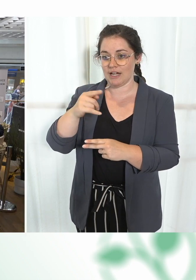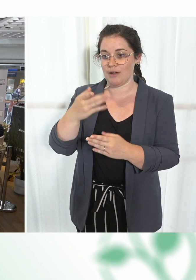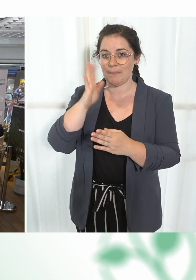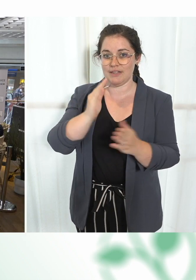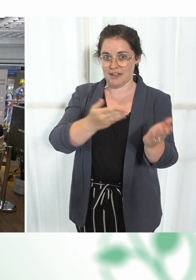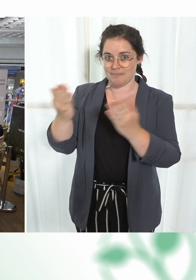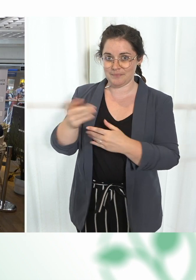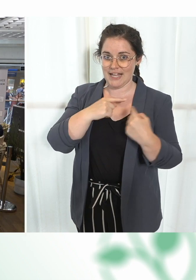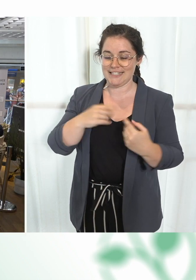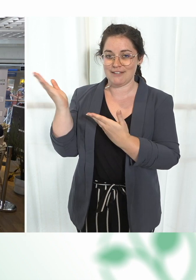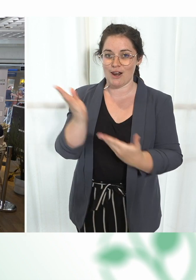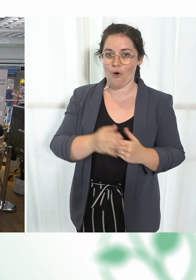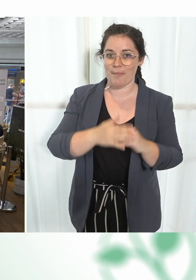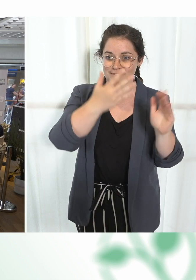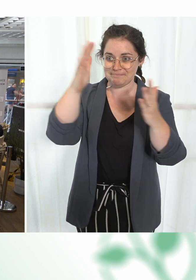willkommen.